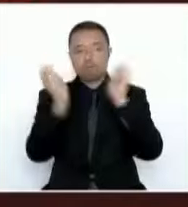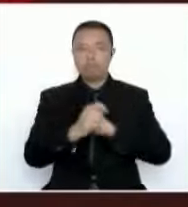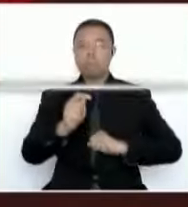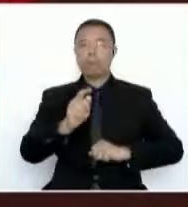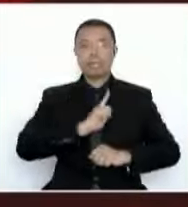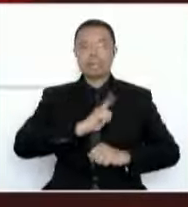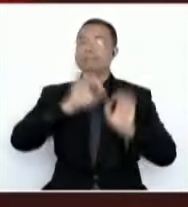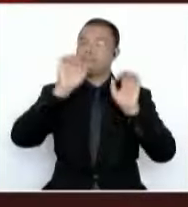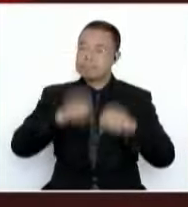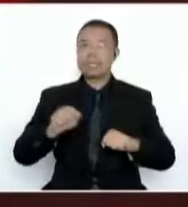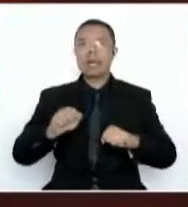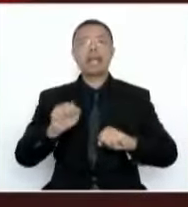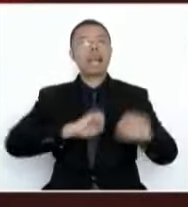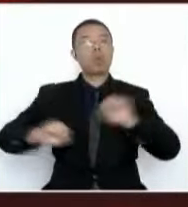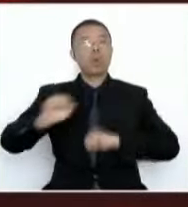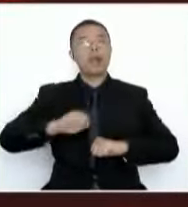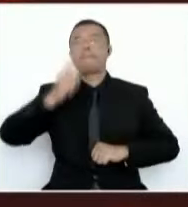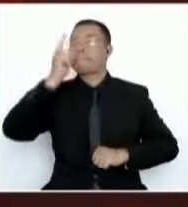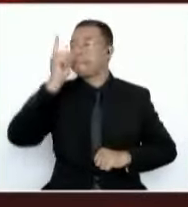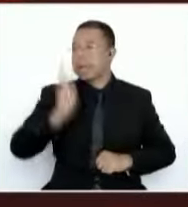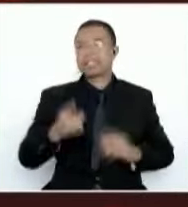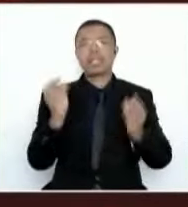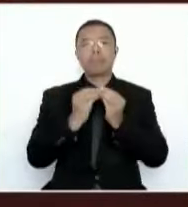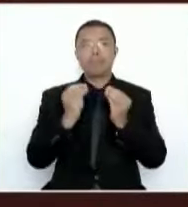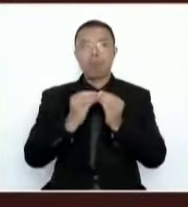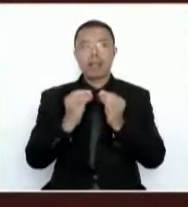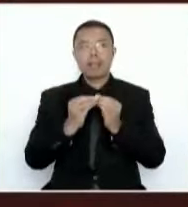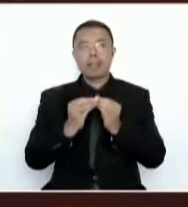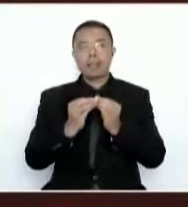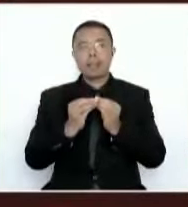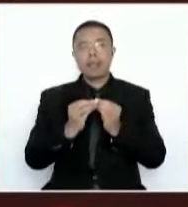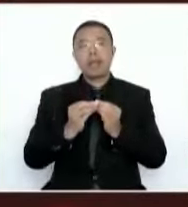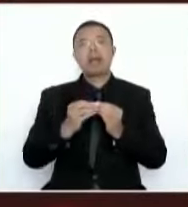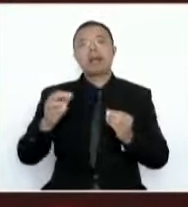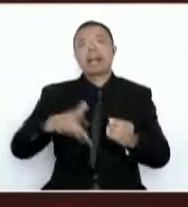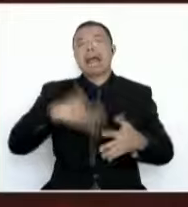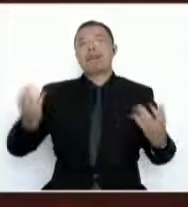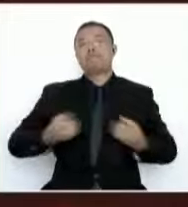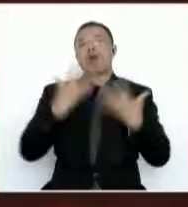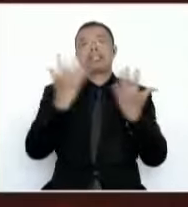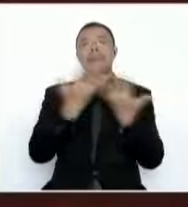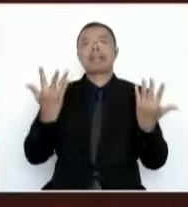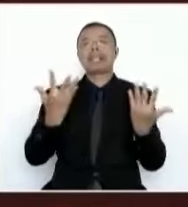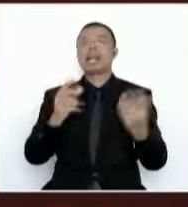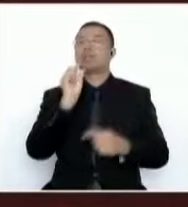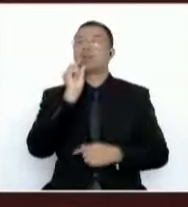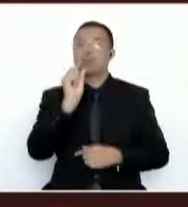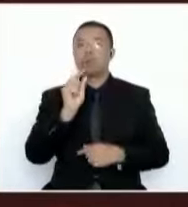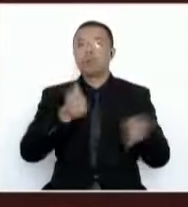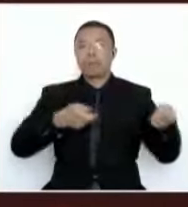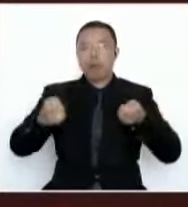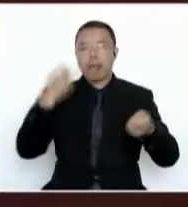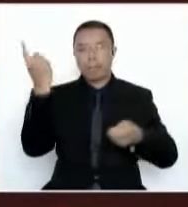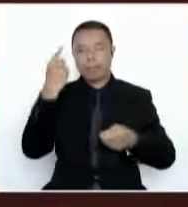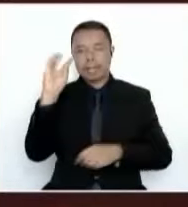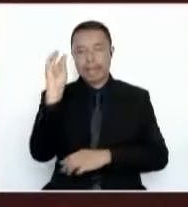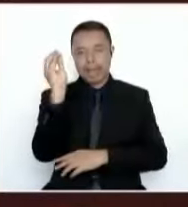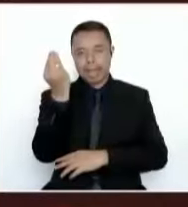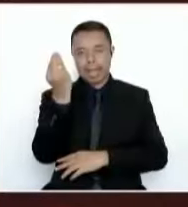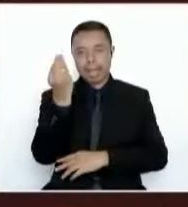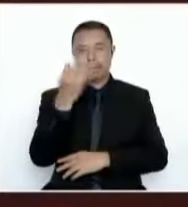baik saya yakin akan menciptakan e kepuasan publik terhadap tata kelola pemerintahan